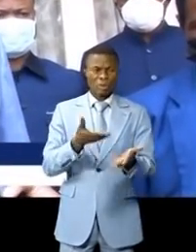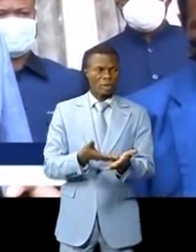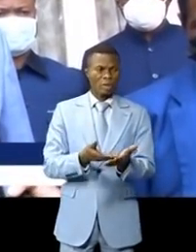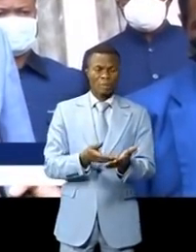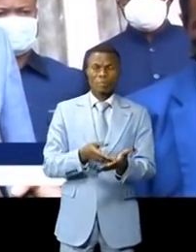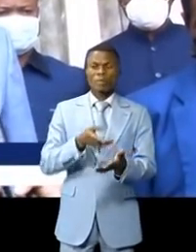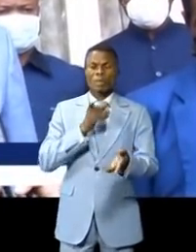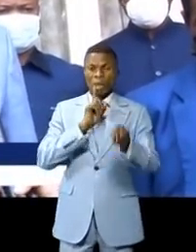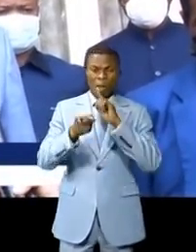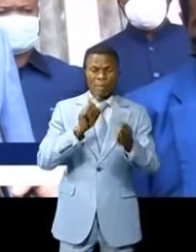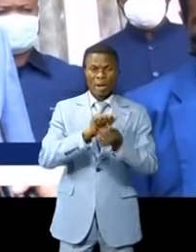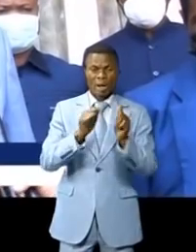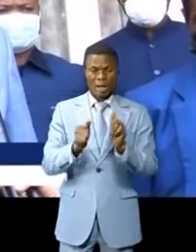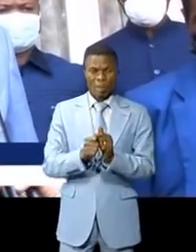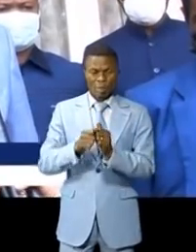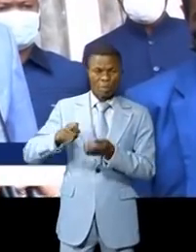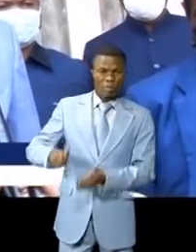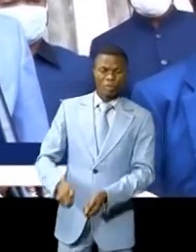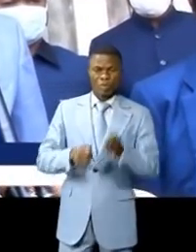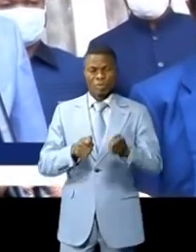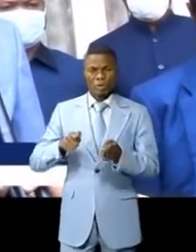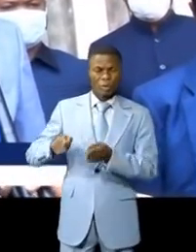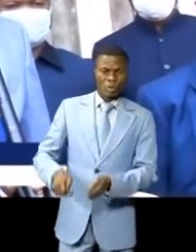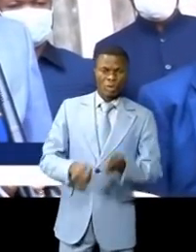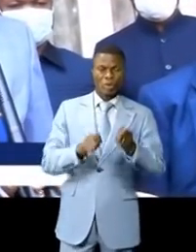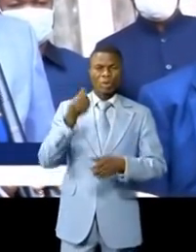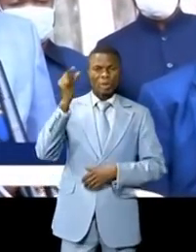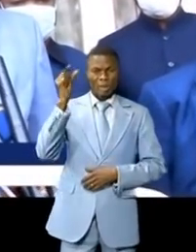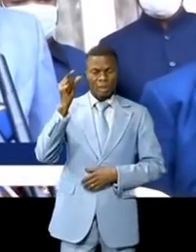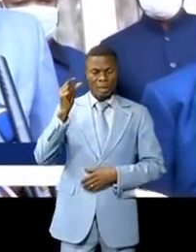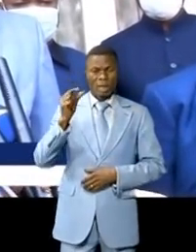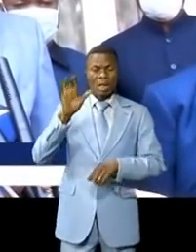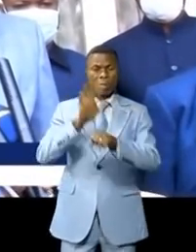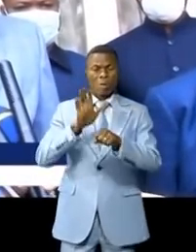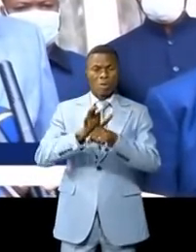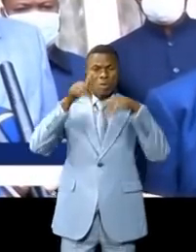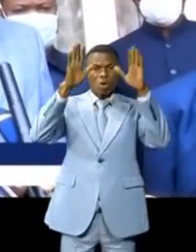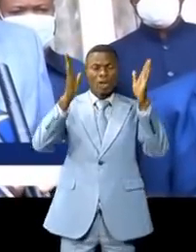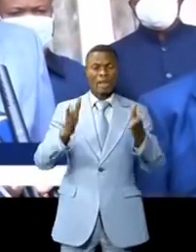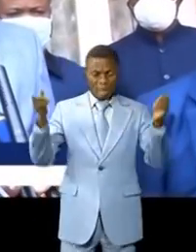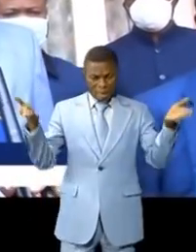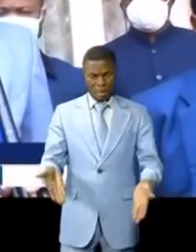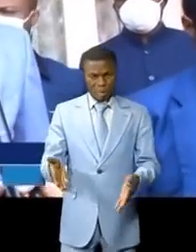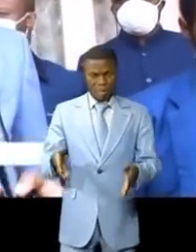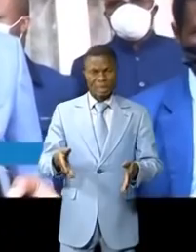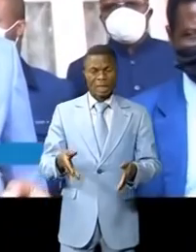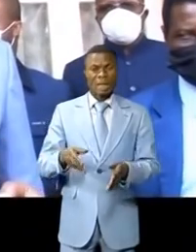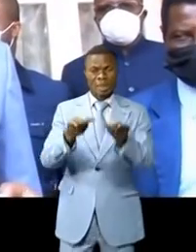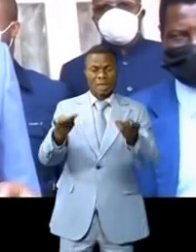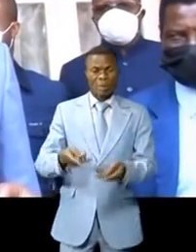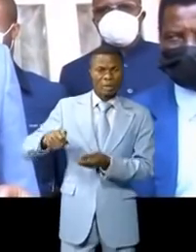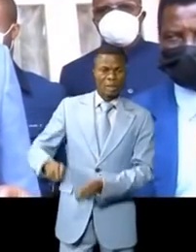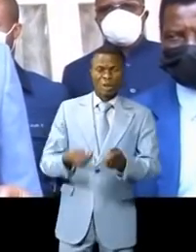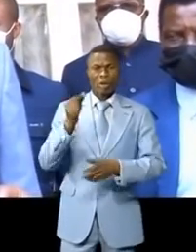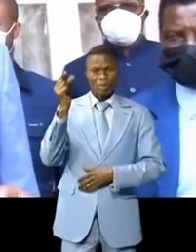parler de la problématique de l'exploitation illicite et la présence des étrangers dans les sites miniers. Et